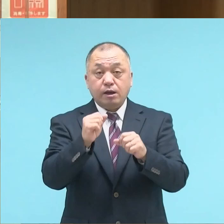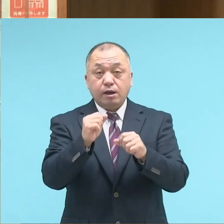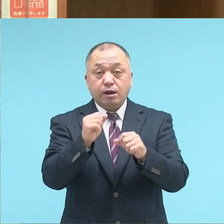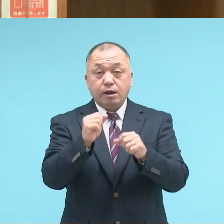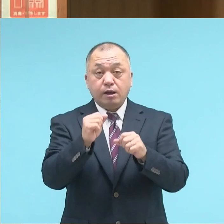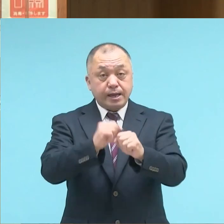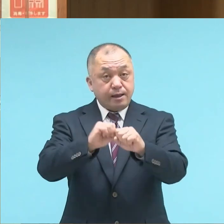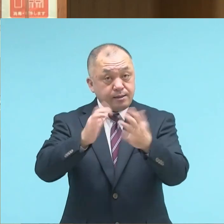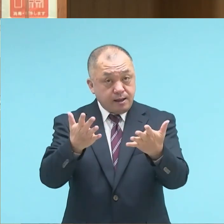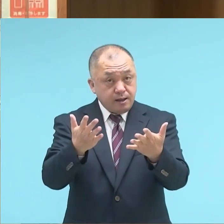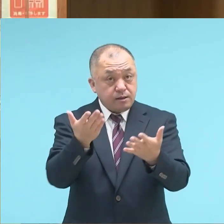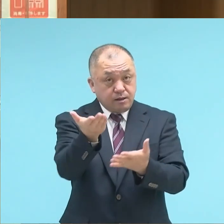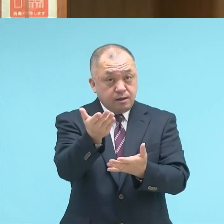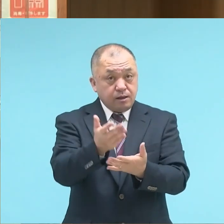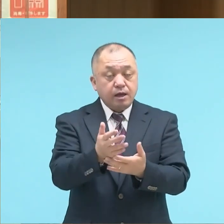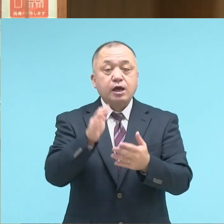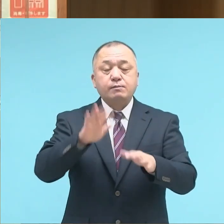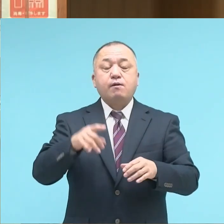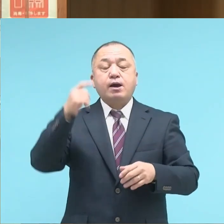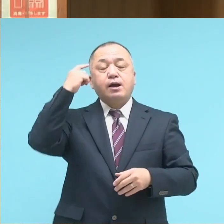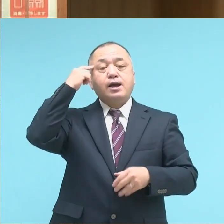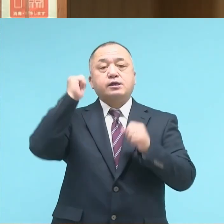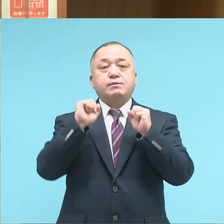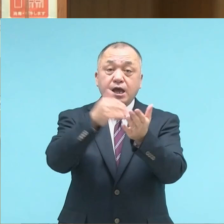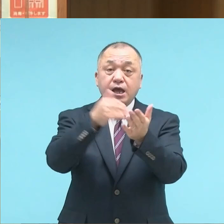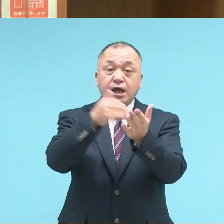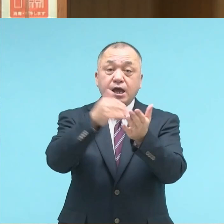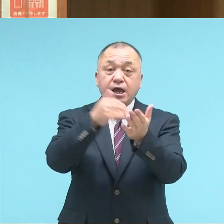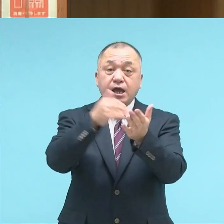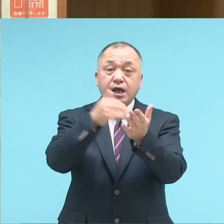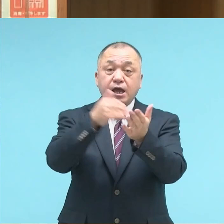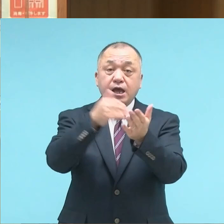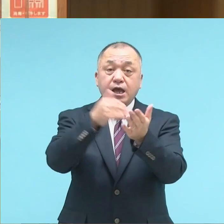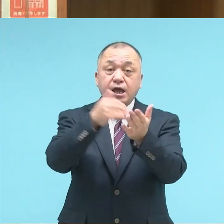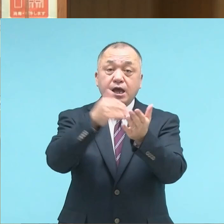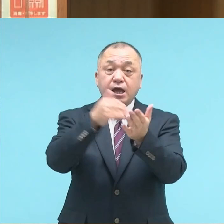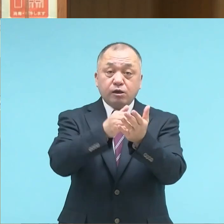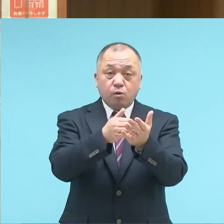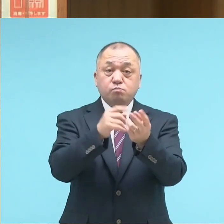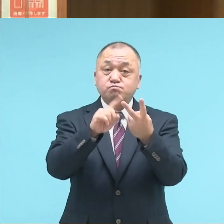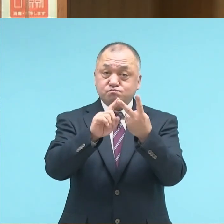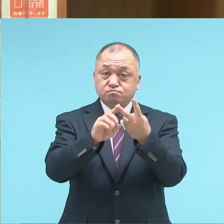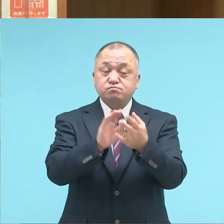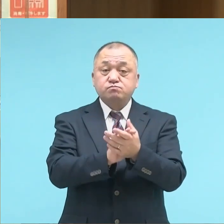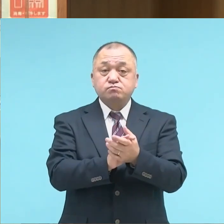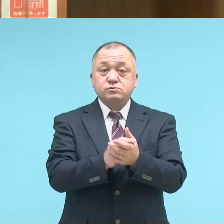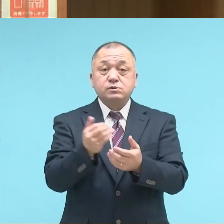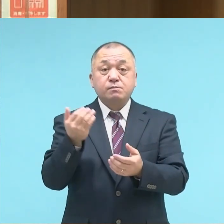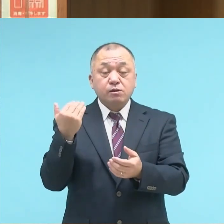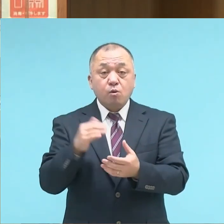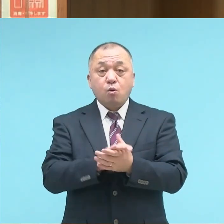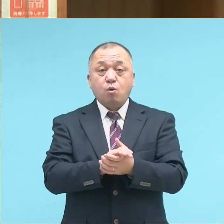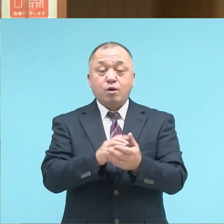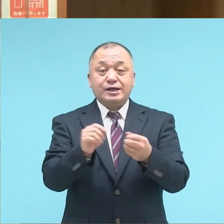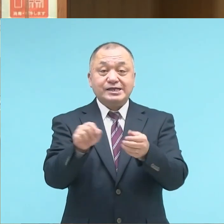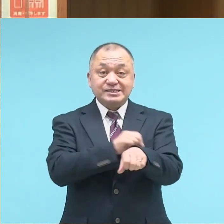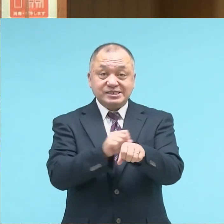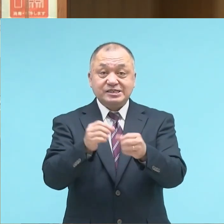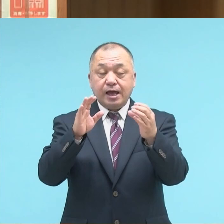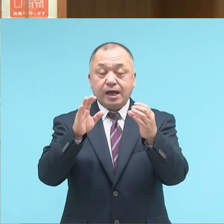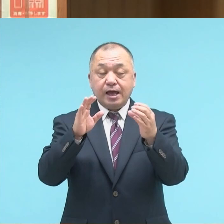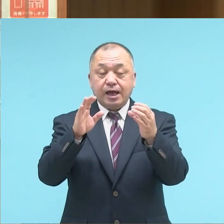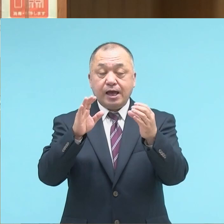らない こと、そういったことは想定していません。 わかりました。それと最後になんですけども、先般の臨時国会で新型コロ